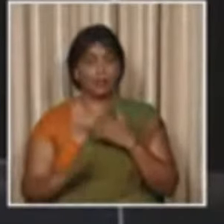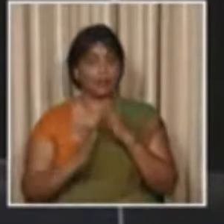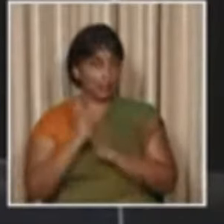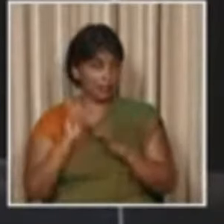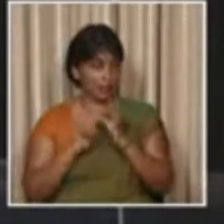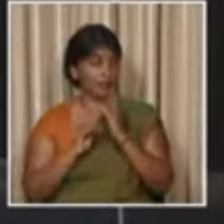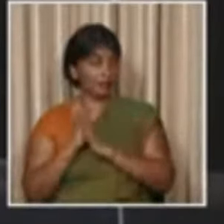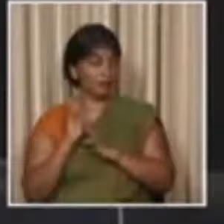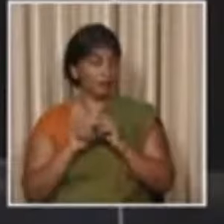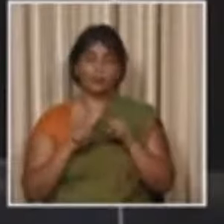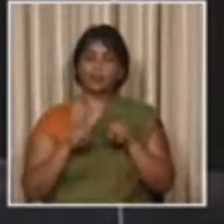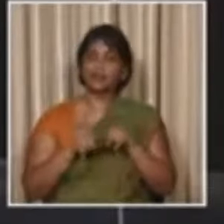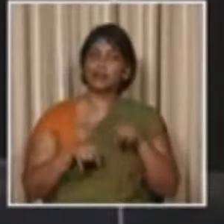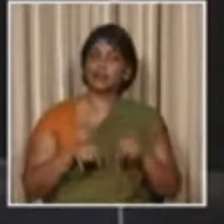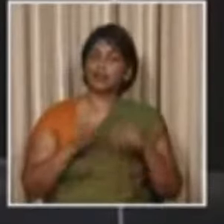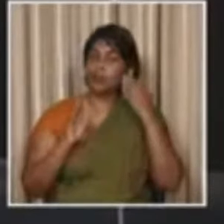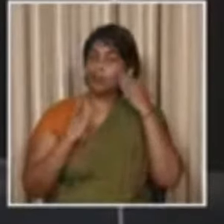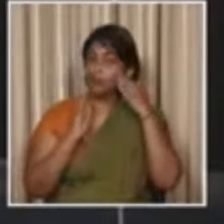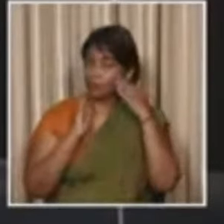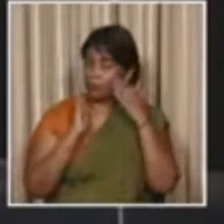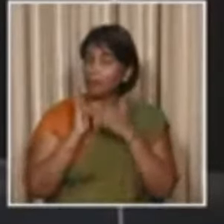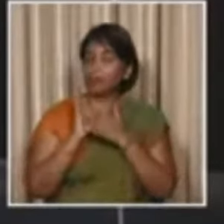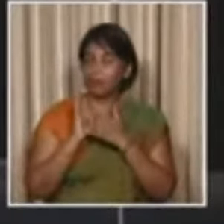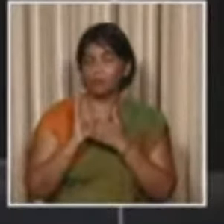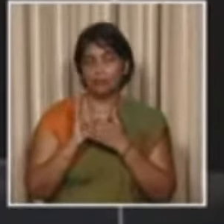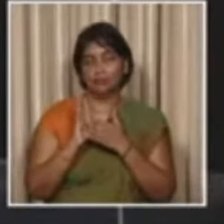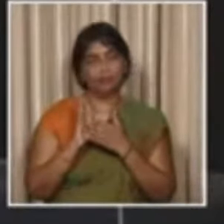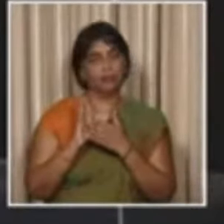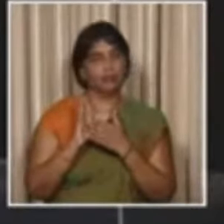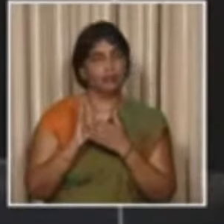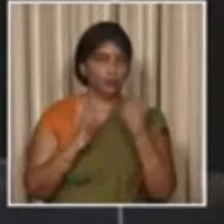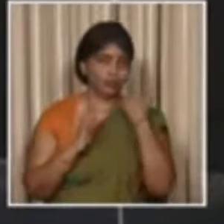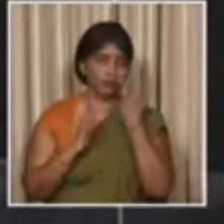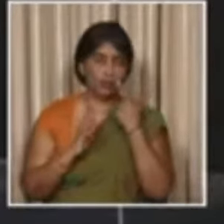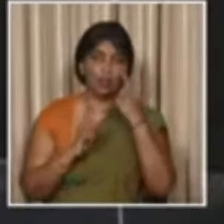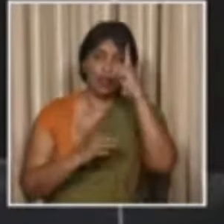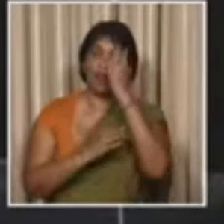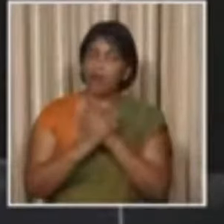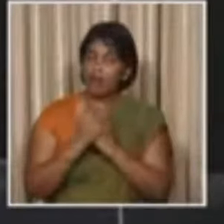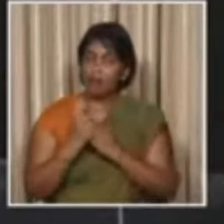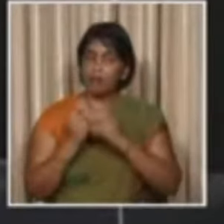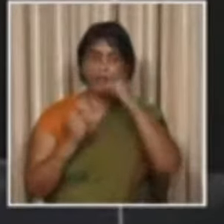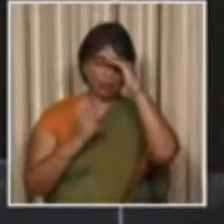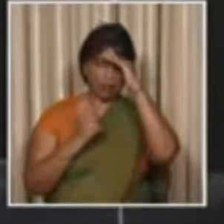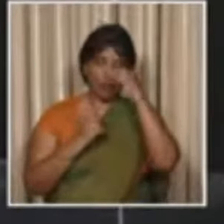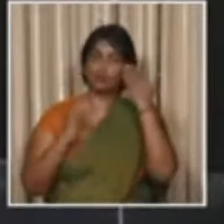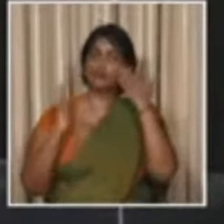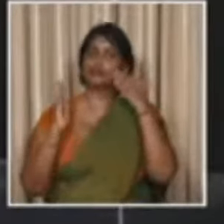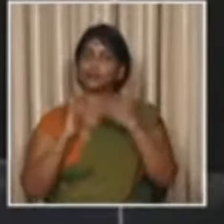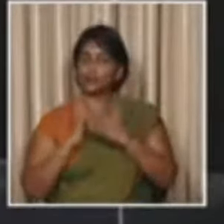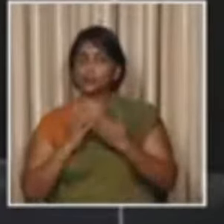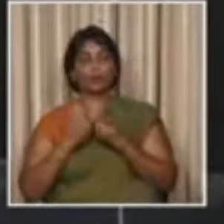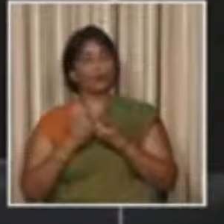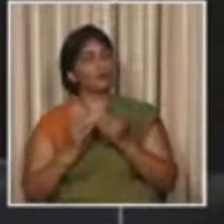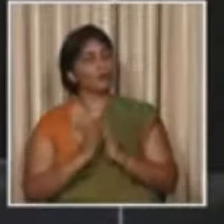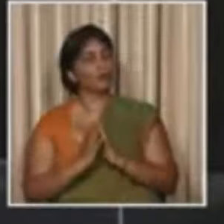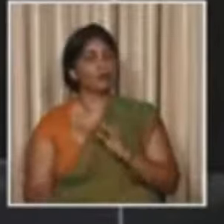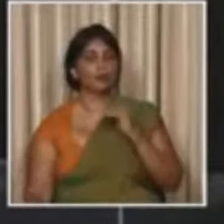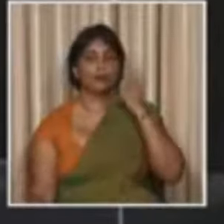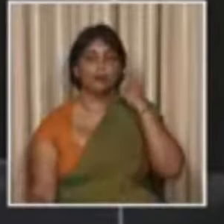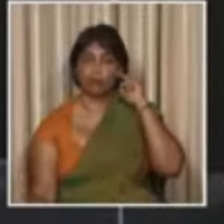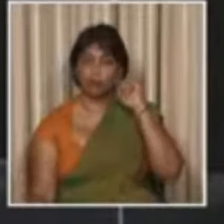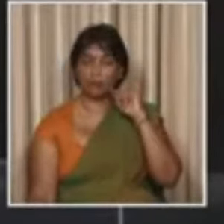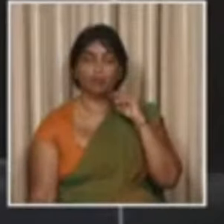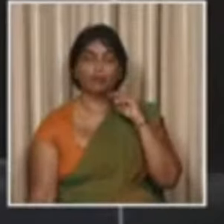හැටියට මේ කරුණු පිළිබඳව සංවේදී ආගමික නායකත් සංවේදී මොකද තමන්ගේ